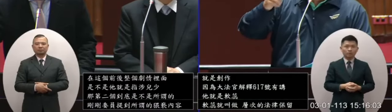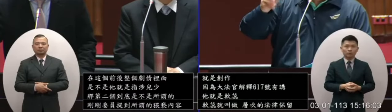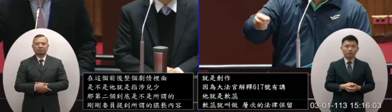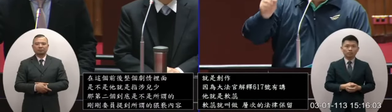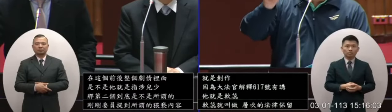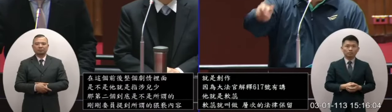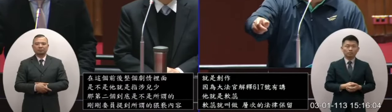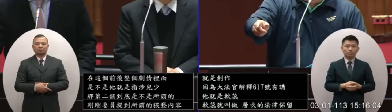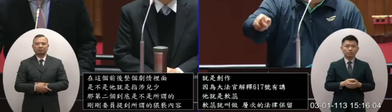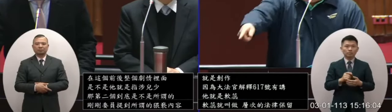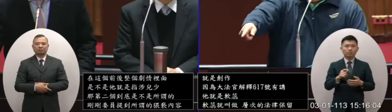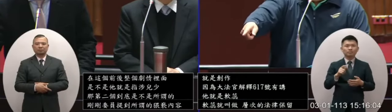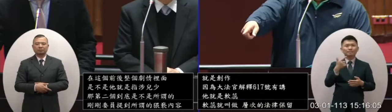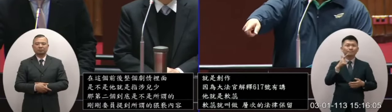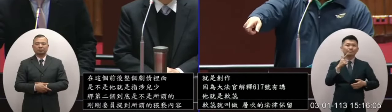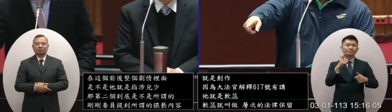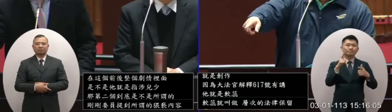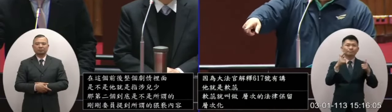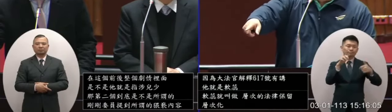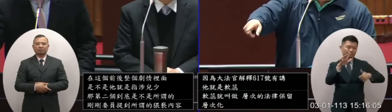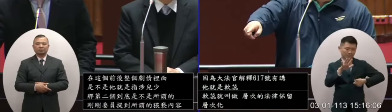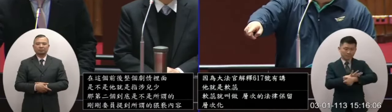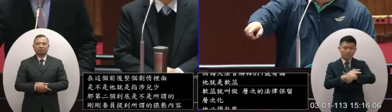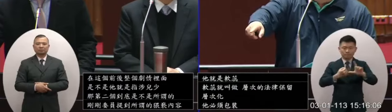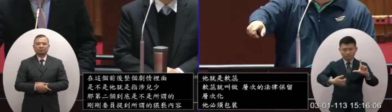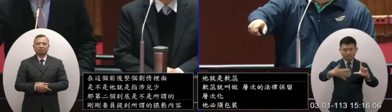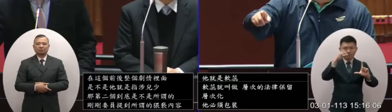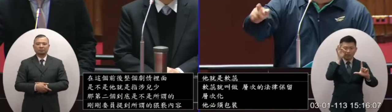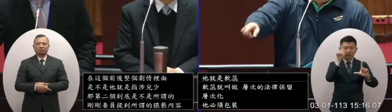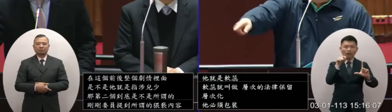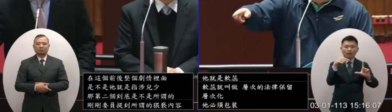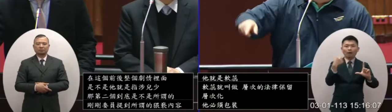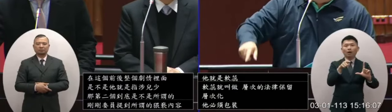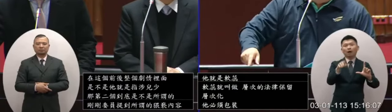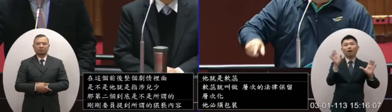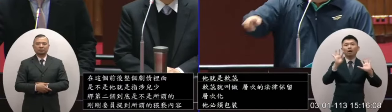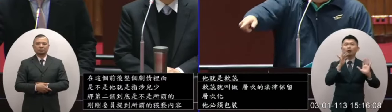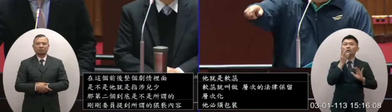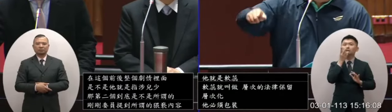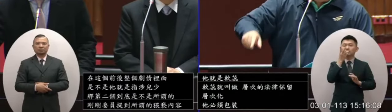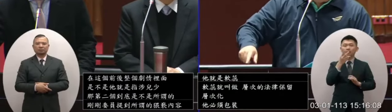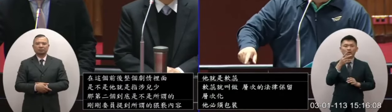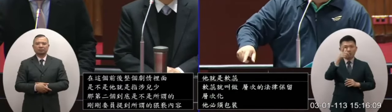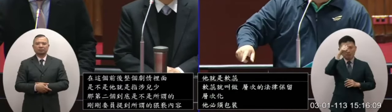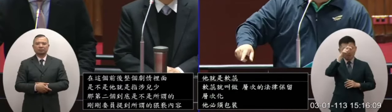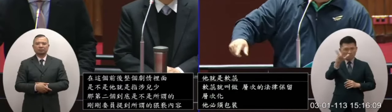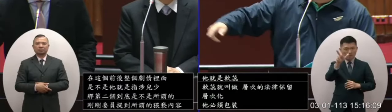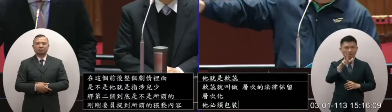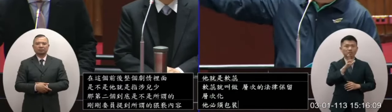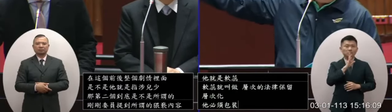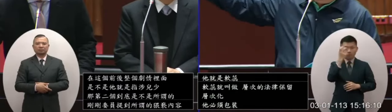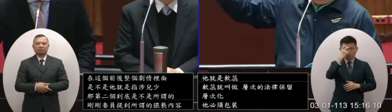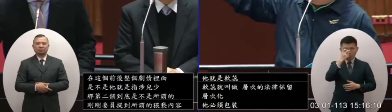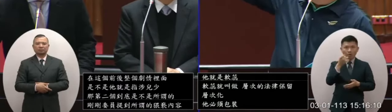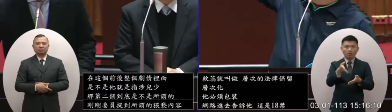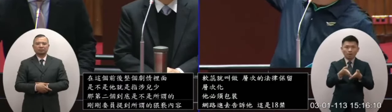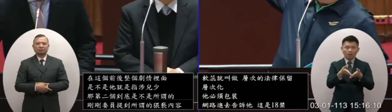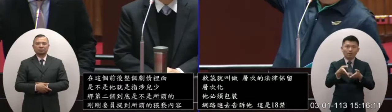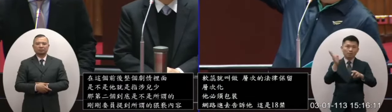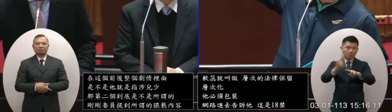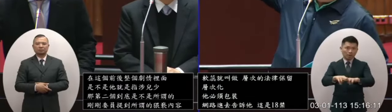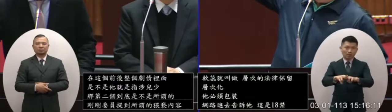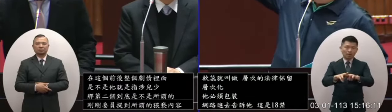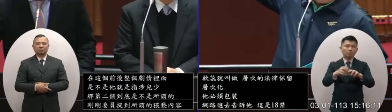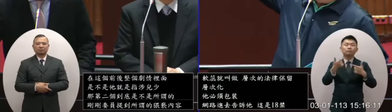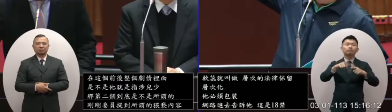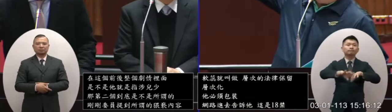后面的角度去认定说，哎，你这个是属于这个儿少色情，那你需要被管理，那就会像我再举更多